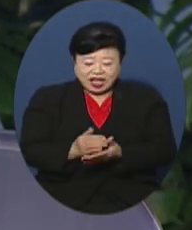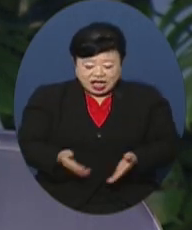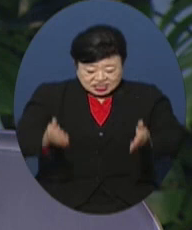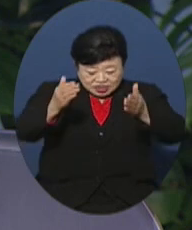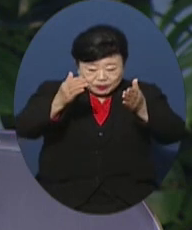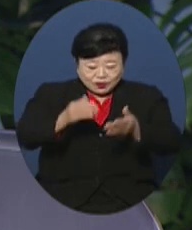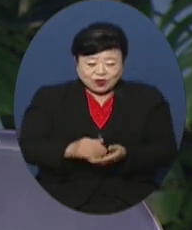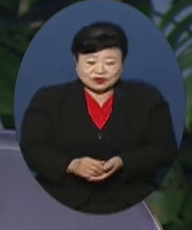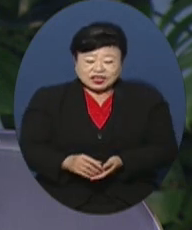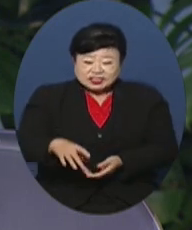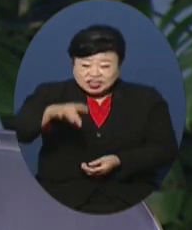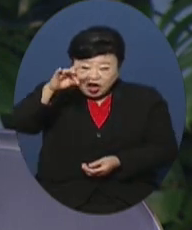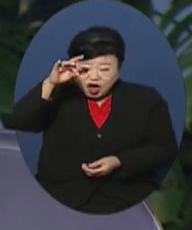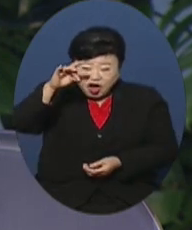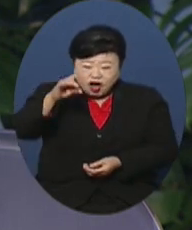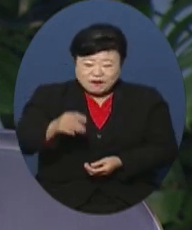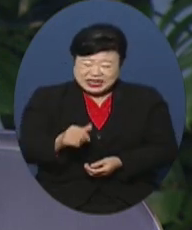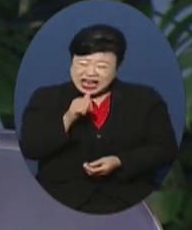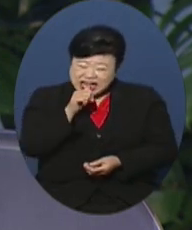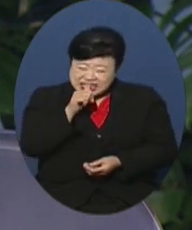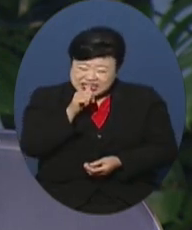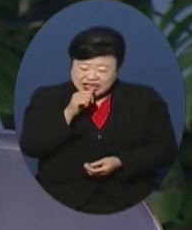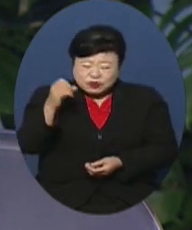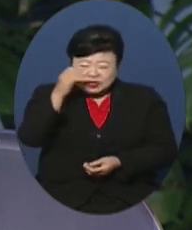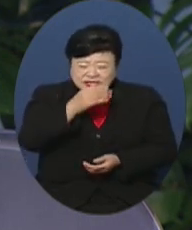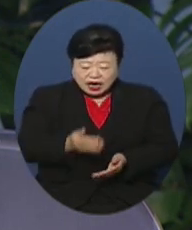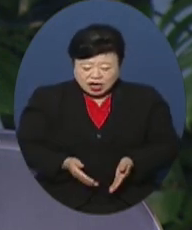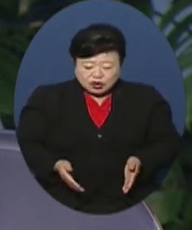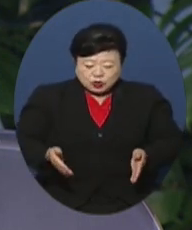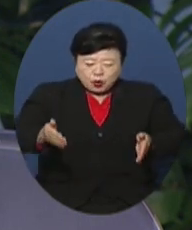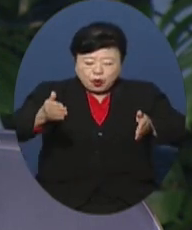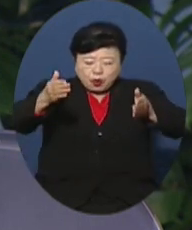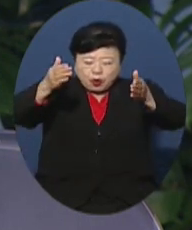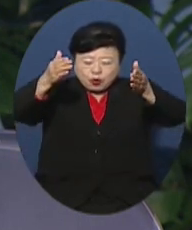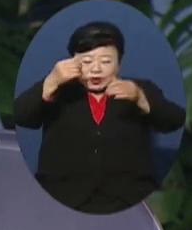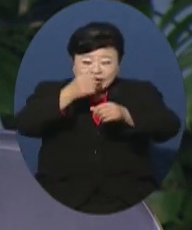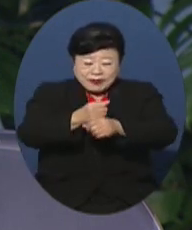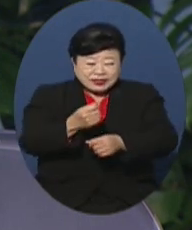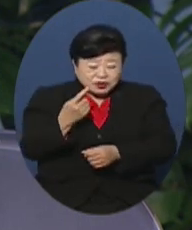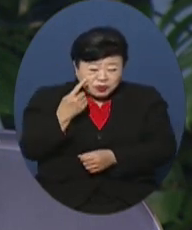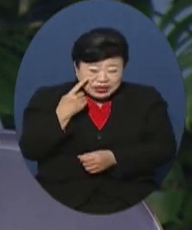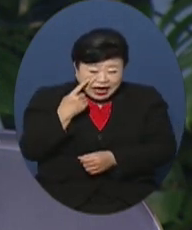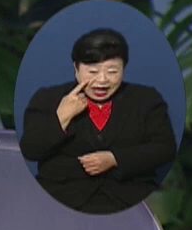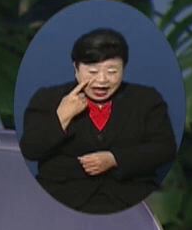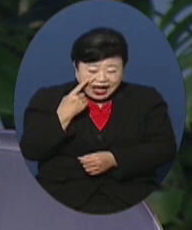드럼통은 처음에는 양철로 그냥 동그랗게 만들어졌는데